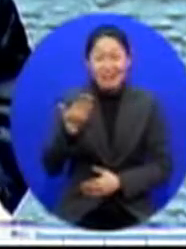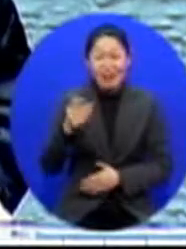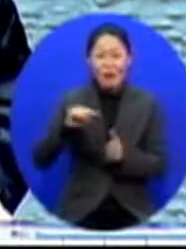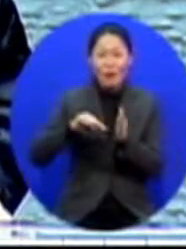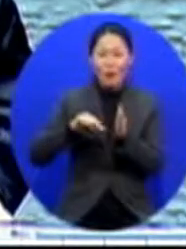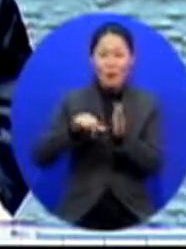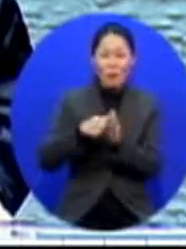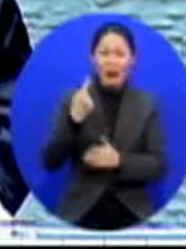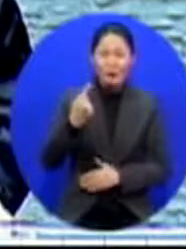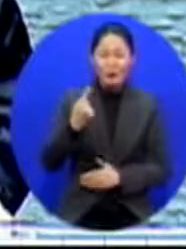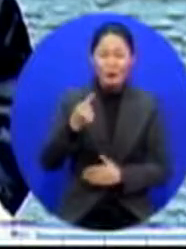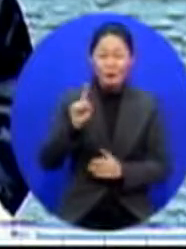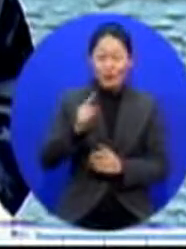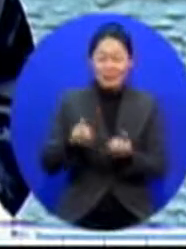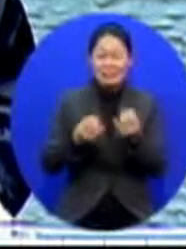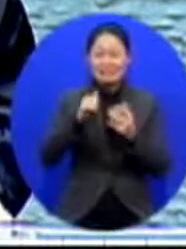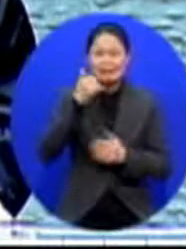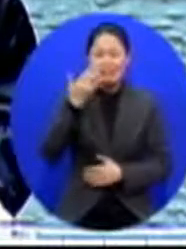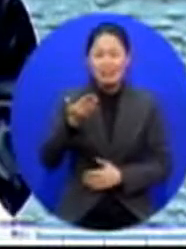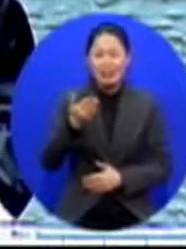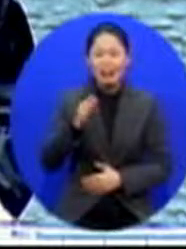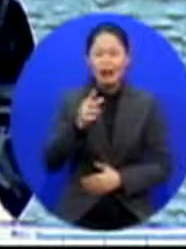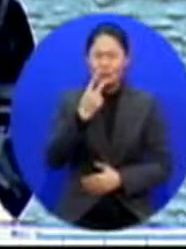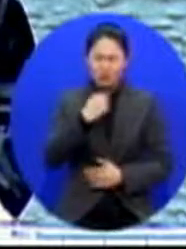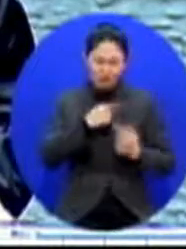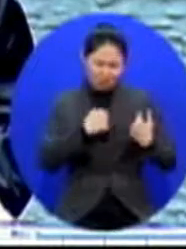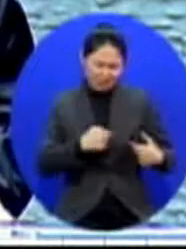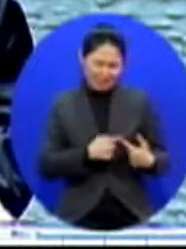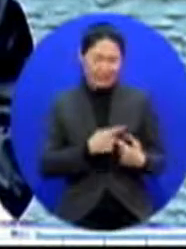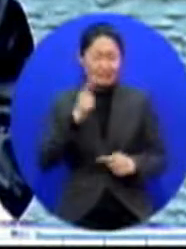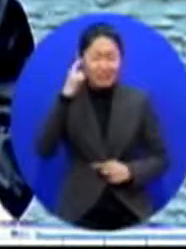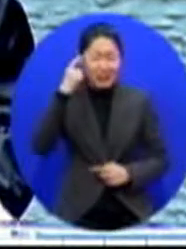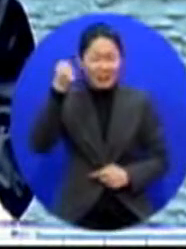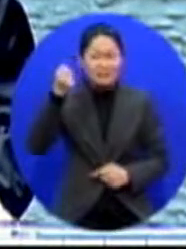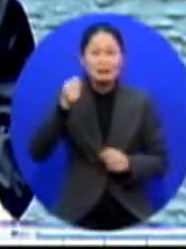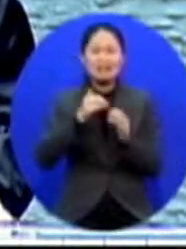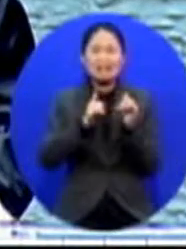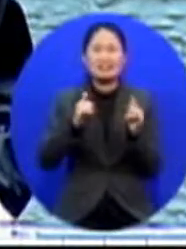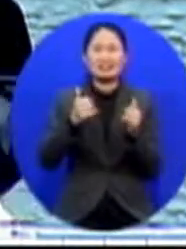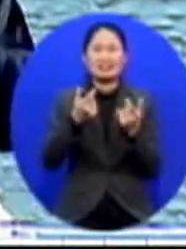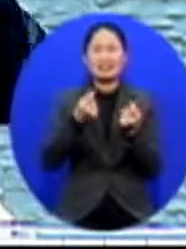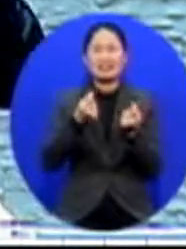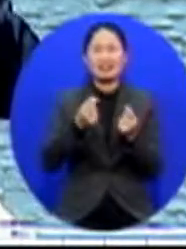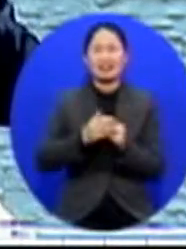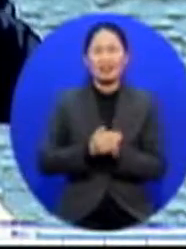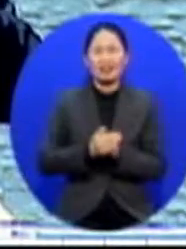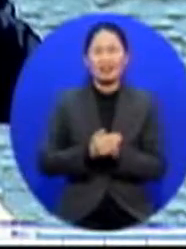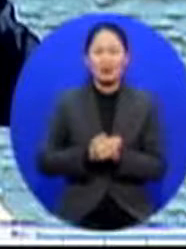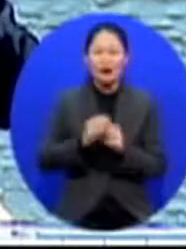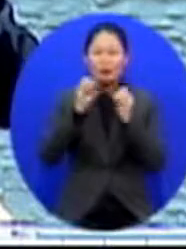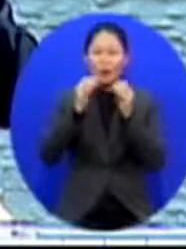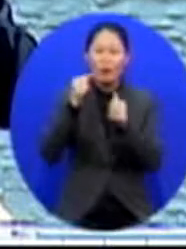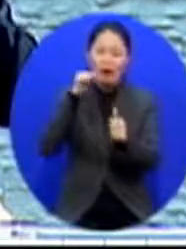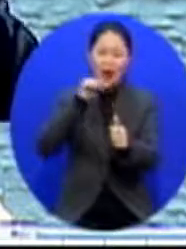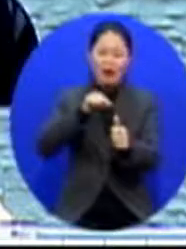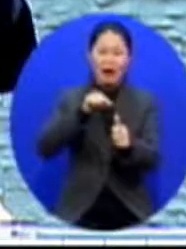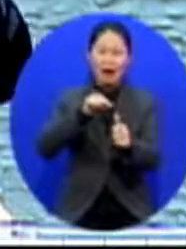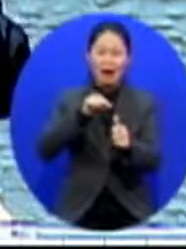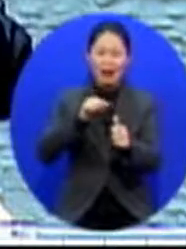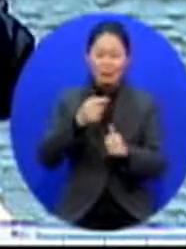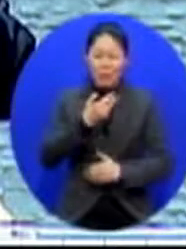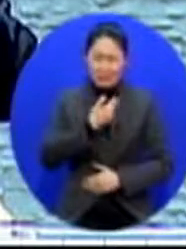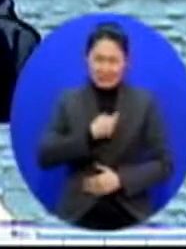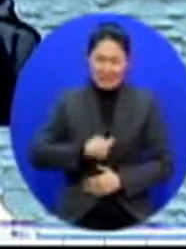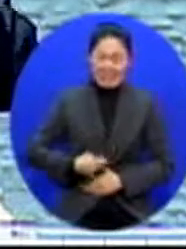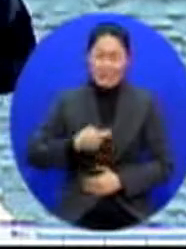잔치를 할 겁니까 유치하다고 생각하시는 분들도 있으실 거에요 전도 하라 또 무슨 제자